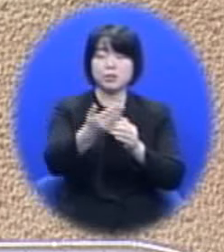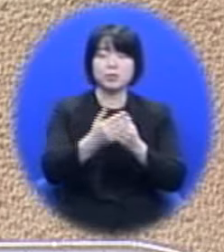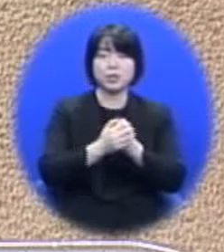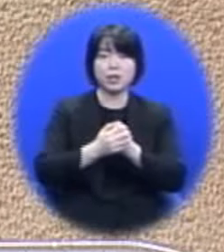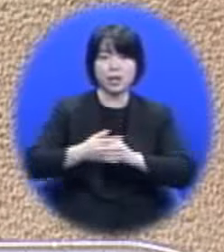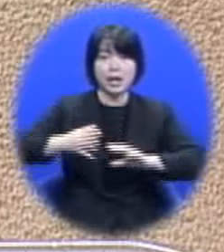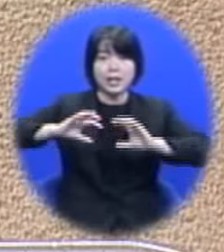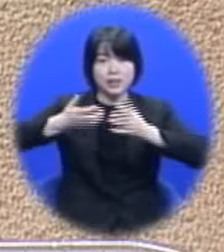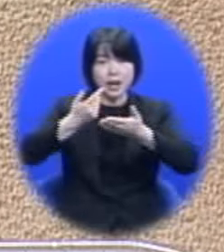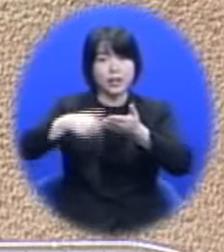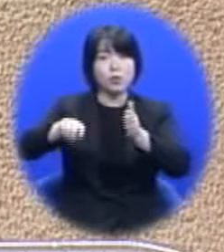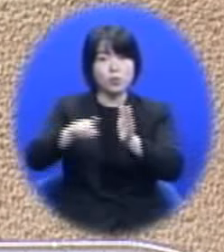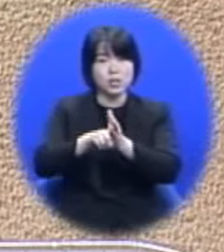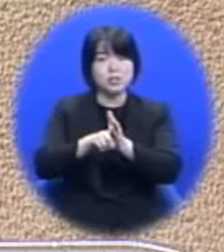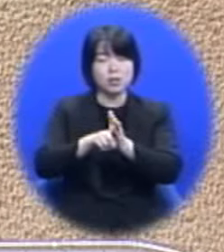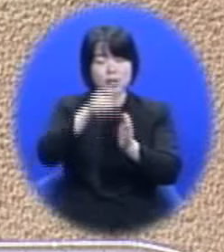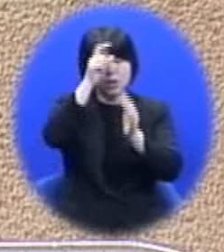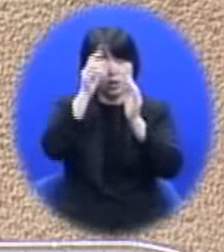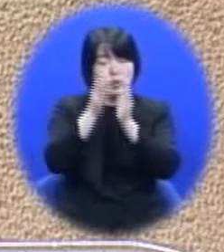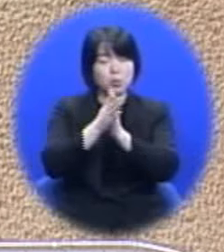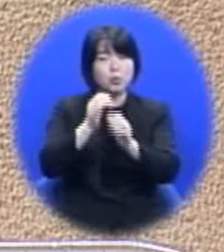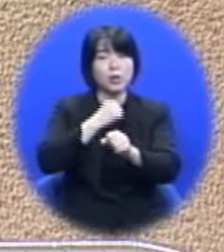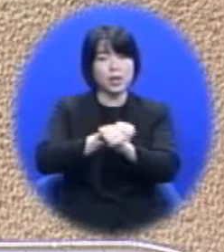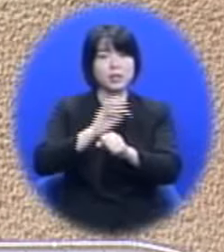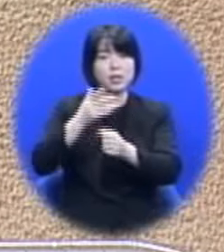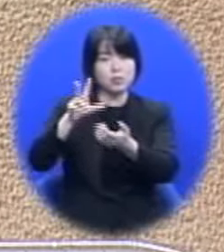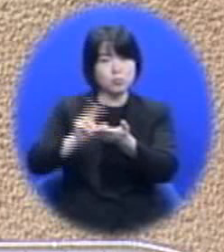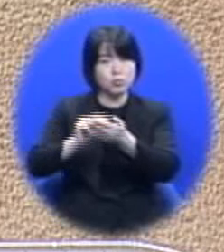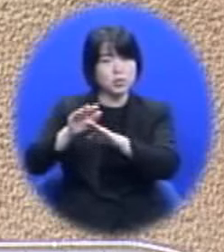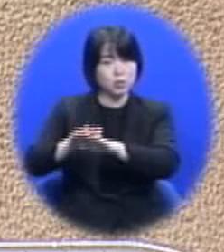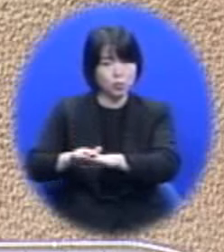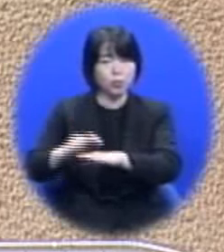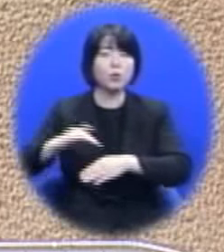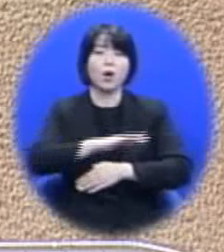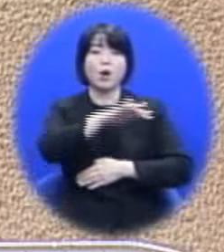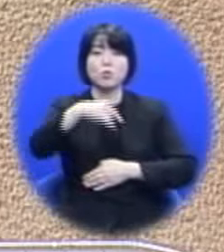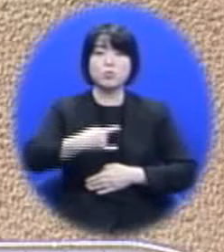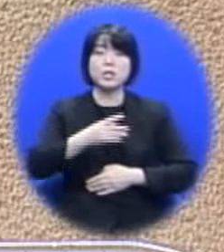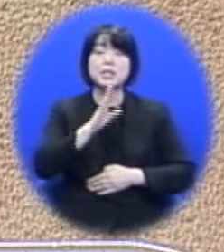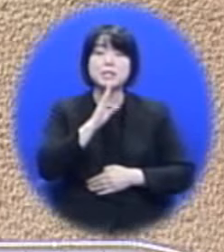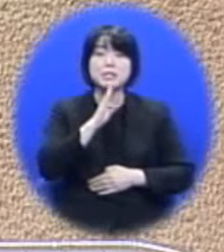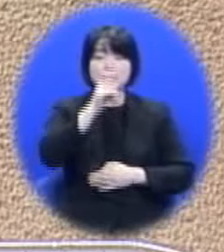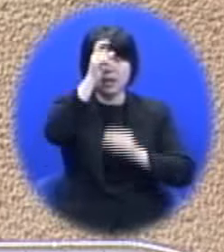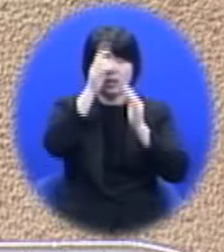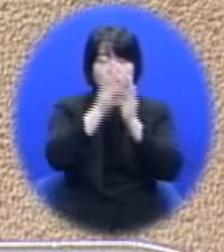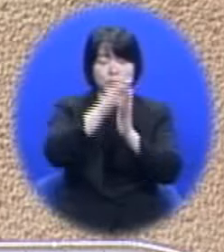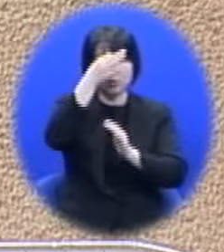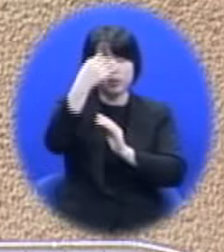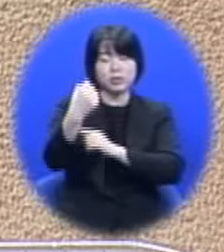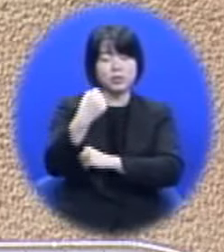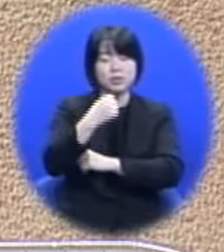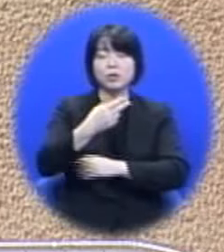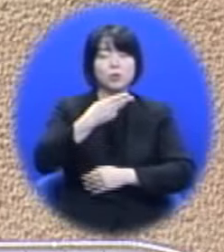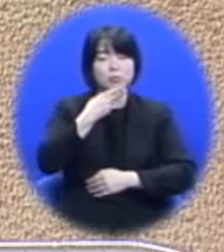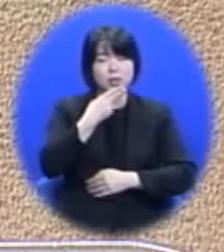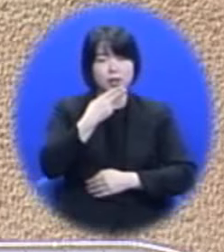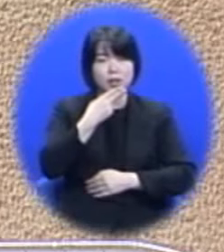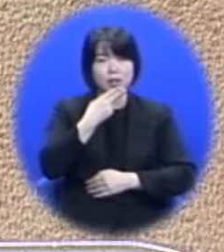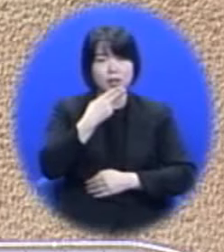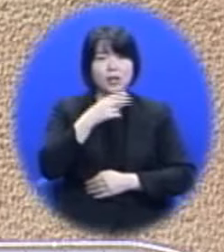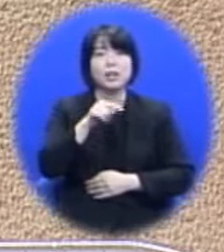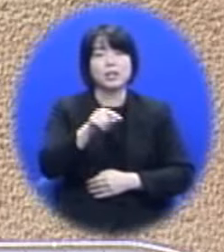나라를 위해서 기도해야 되는 문제를 놓고 우리에게는 진짜 기도의 능력이 없구나.